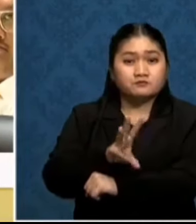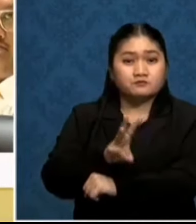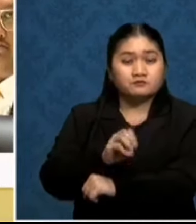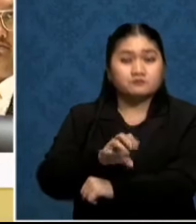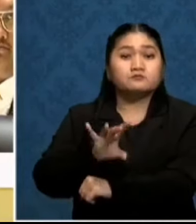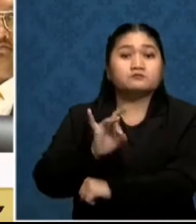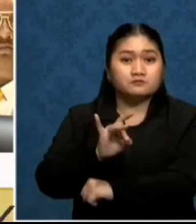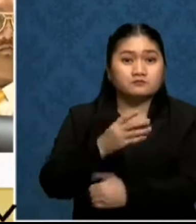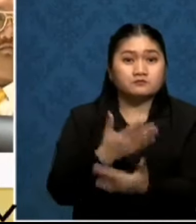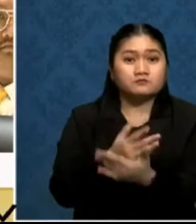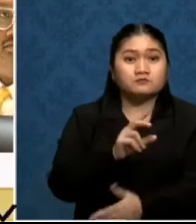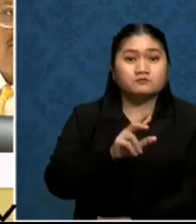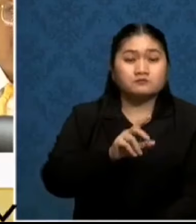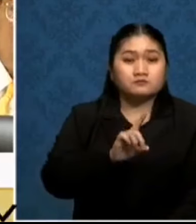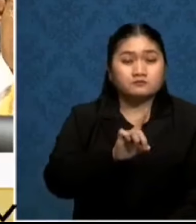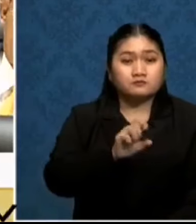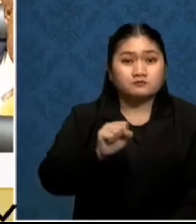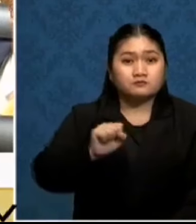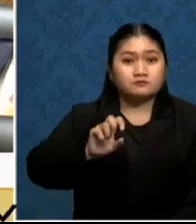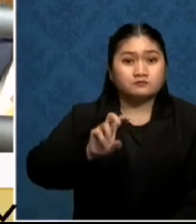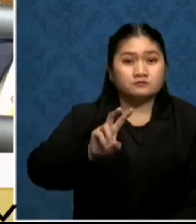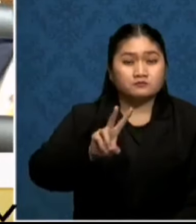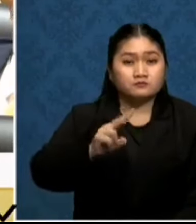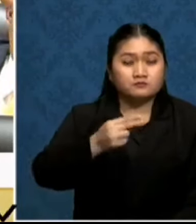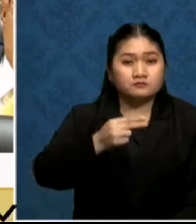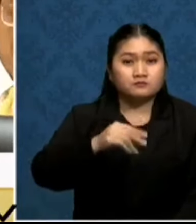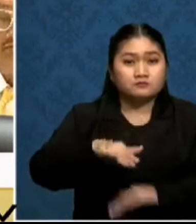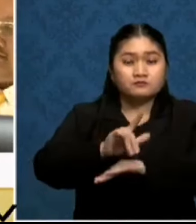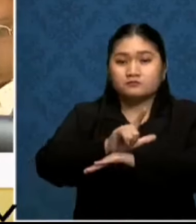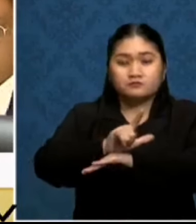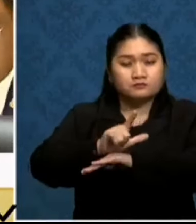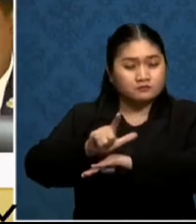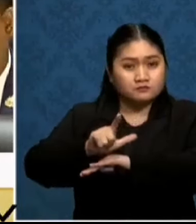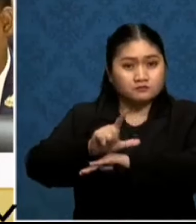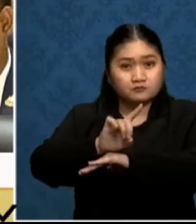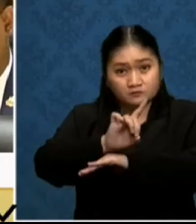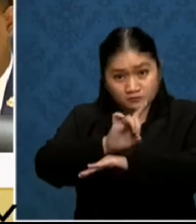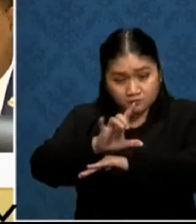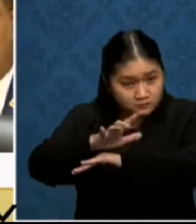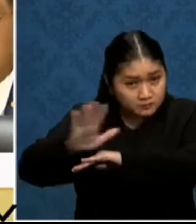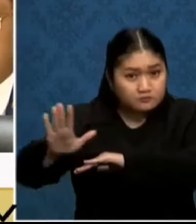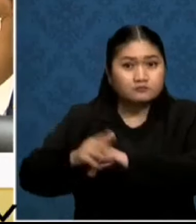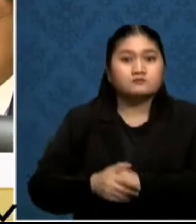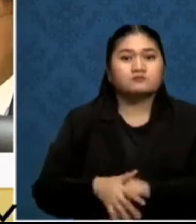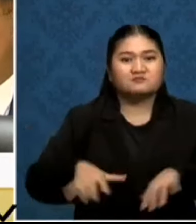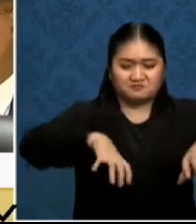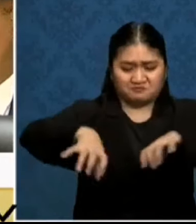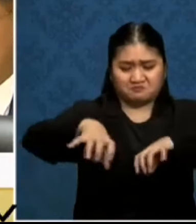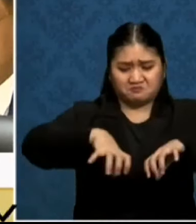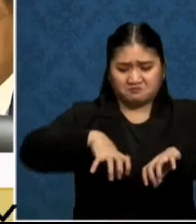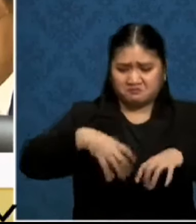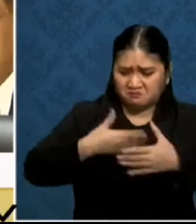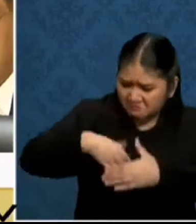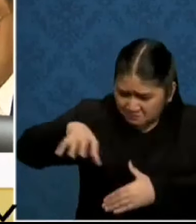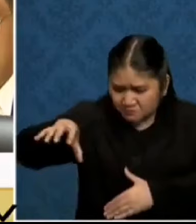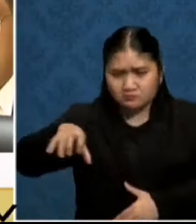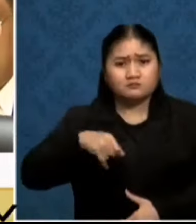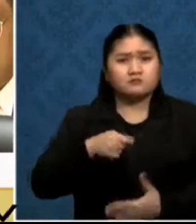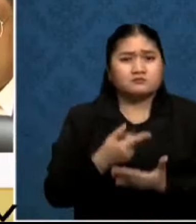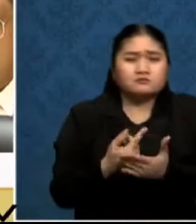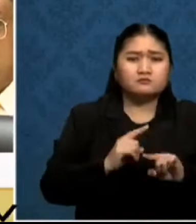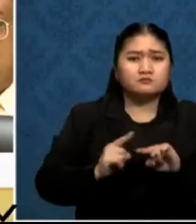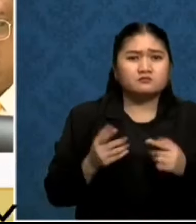13,000 300ล้านนี่มันเยอะนะครับที่บอกจะใช้บริหารจัดการไปควักเอามา